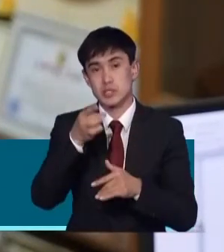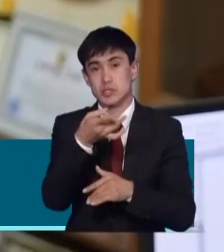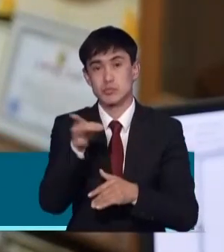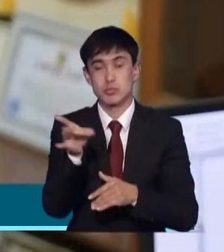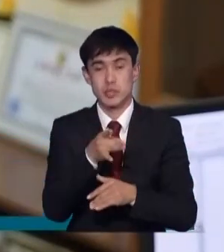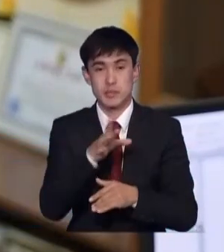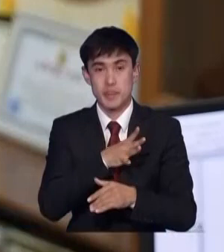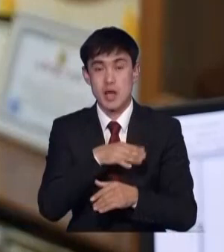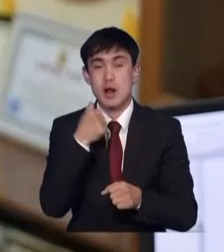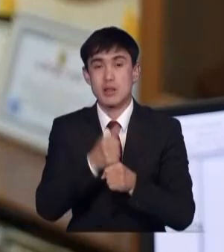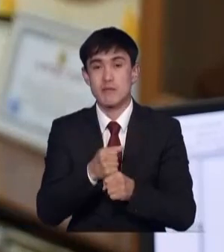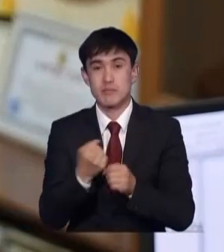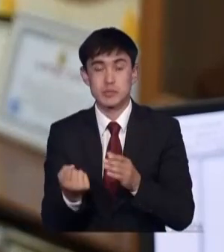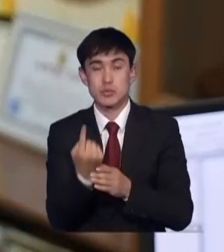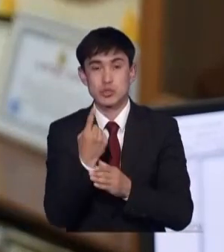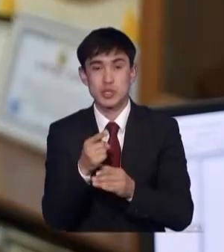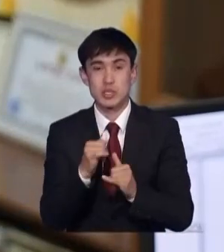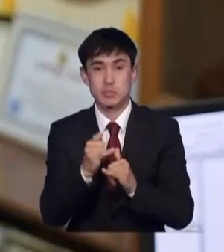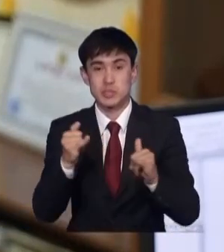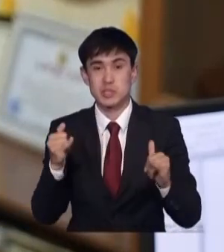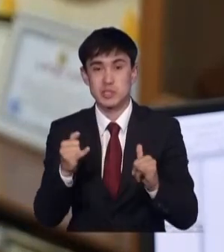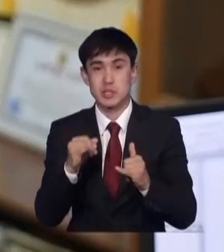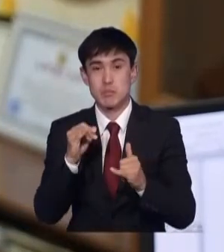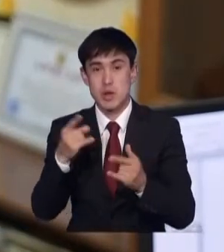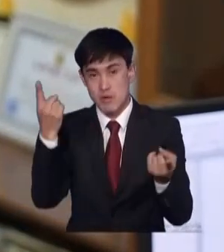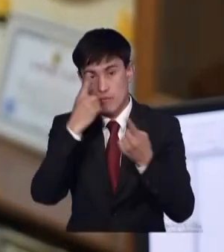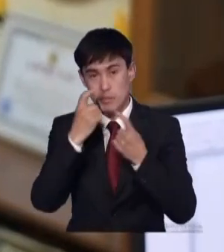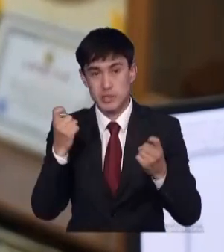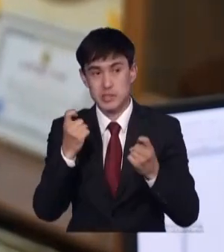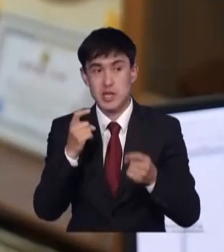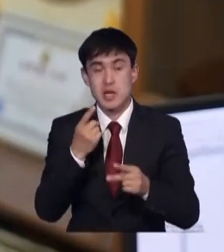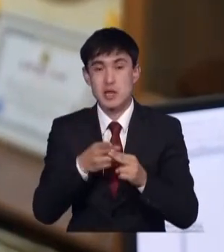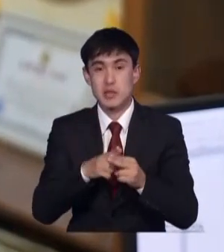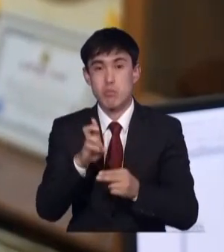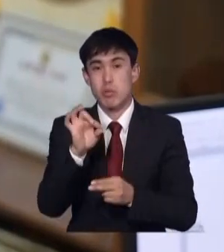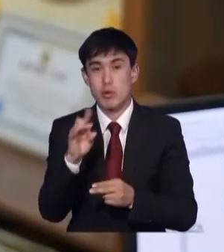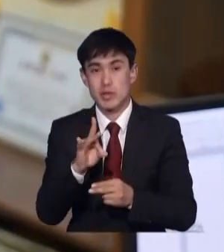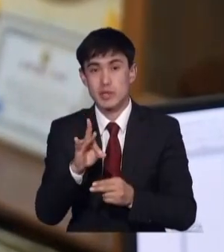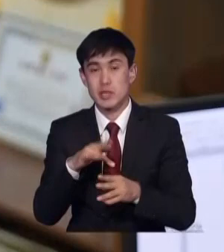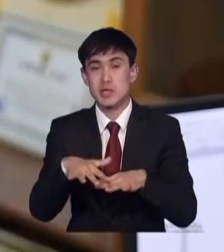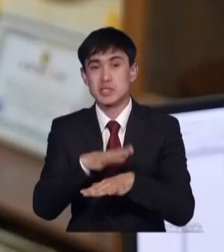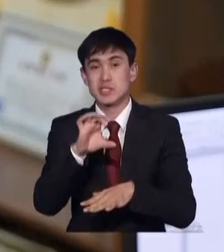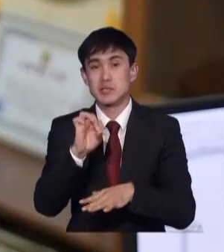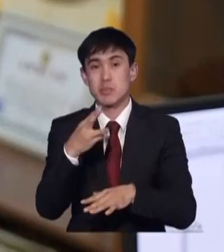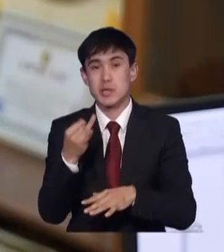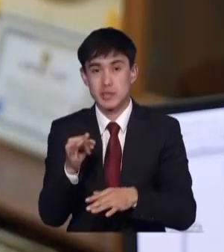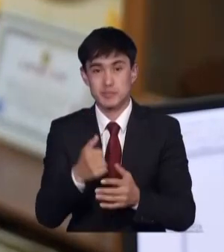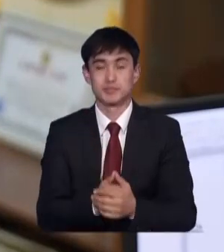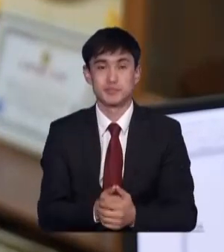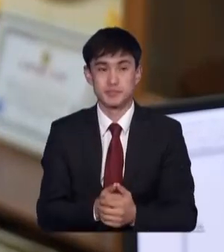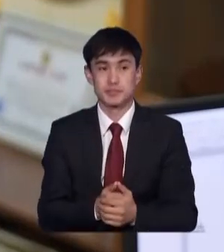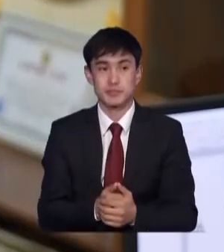республике основным источником распространителем потока информации являются блогеры и представители средств массовой